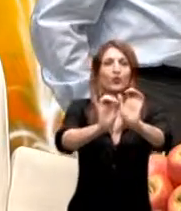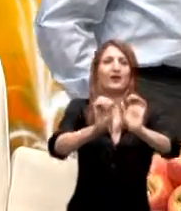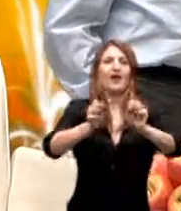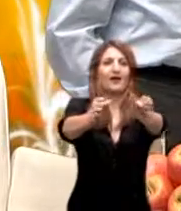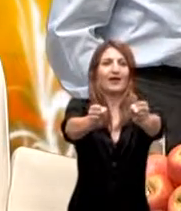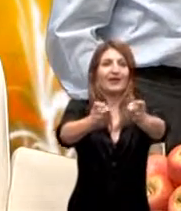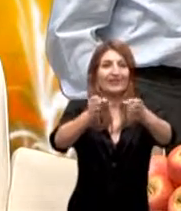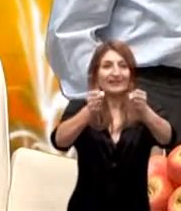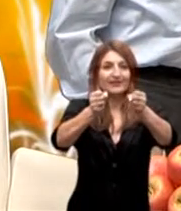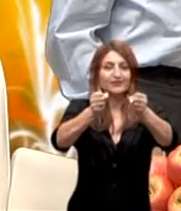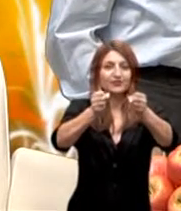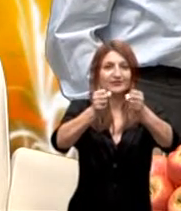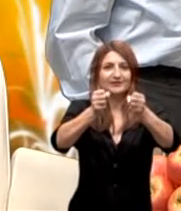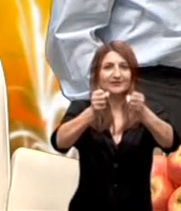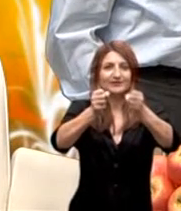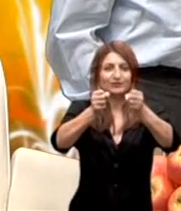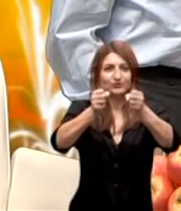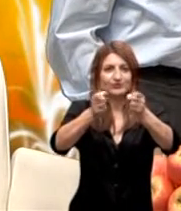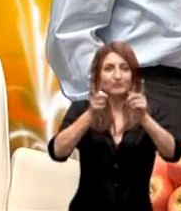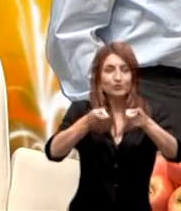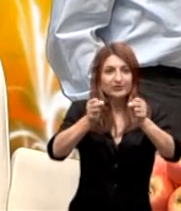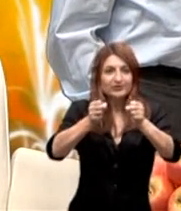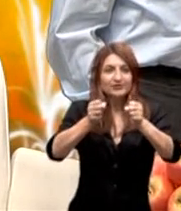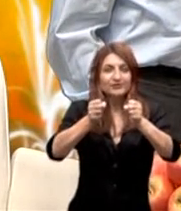Odlično. Držiš. Držim. Držiš.